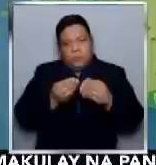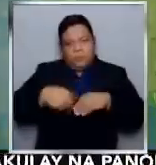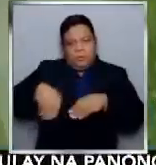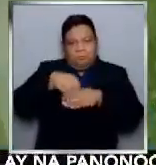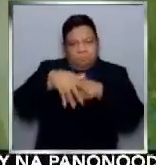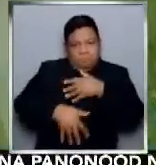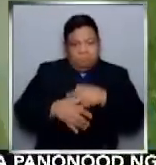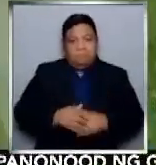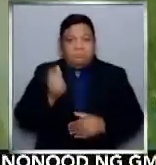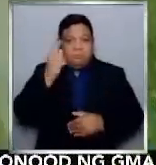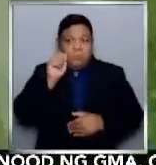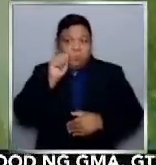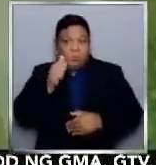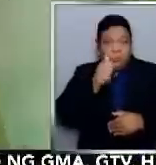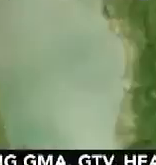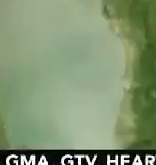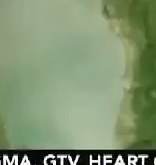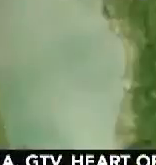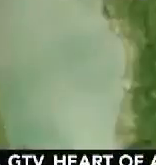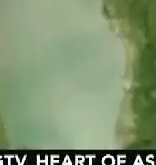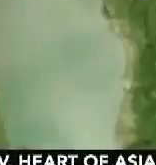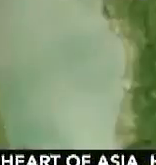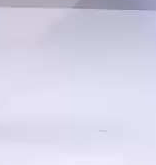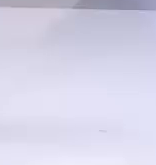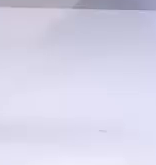rin ang pag-ulan bukas sa Metro Manila, lalo na sa hapon.